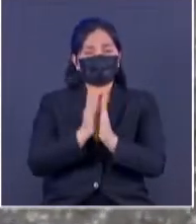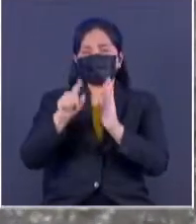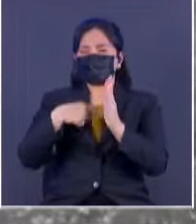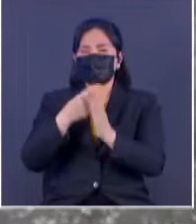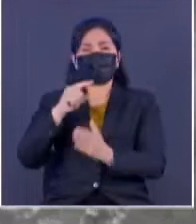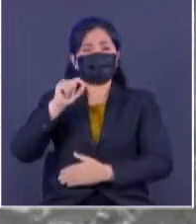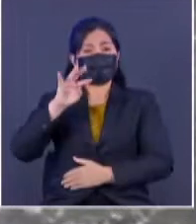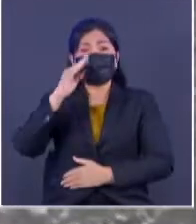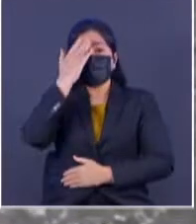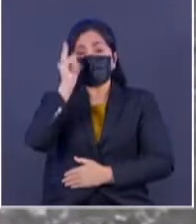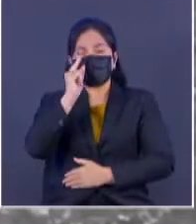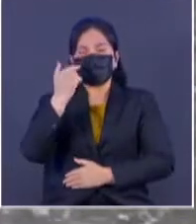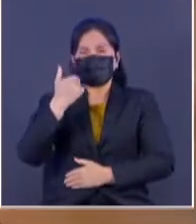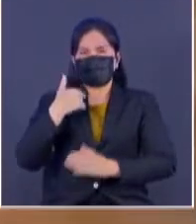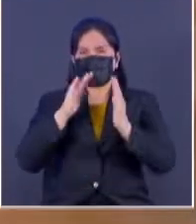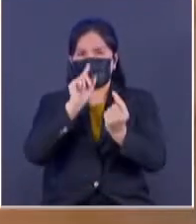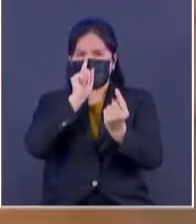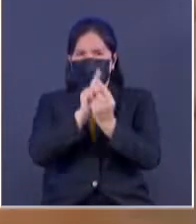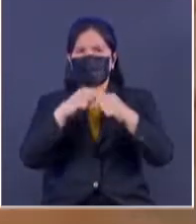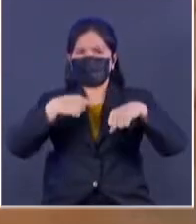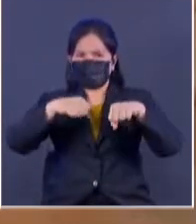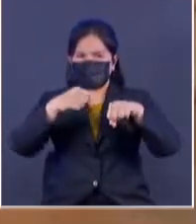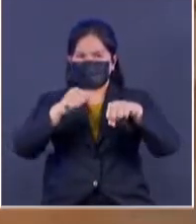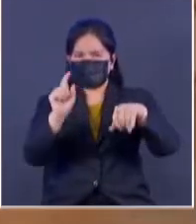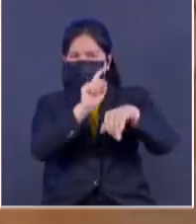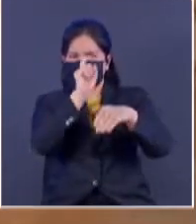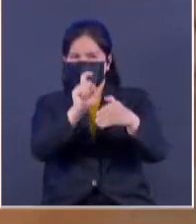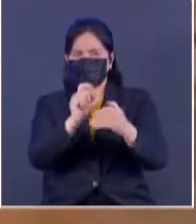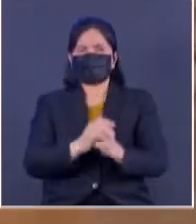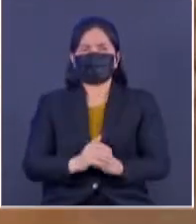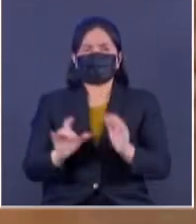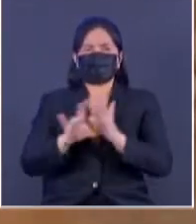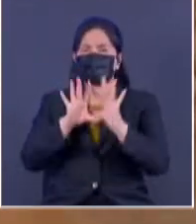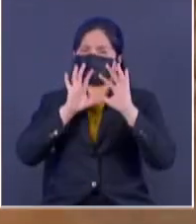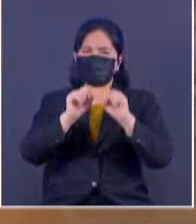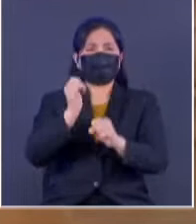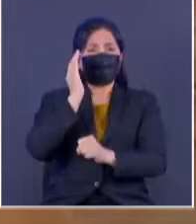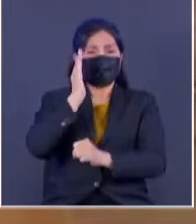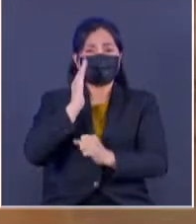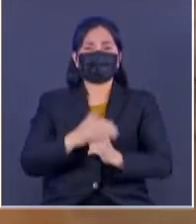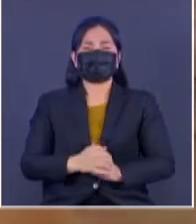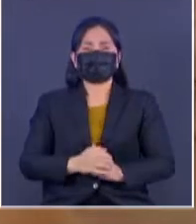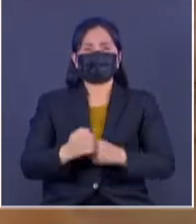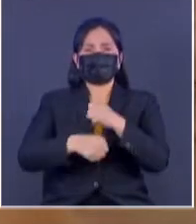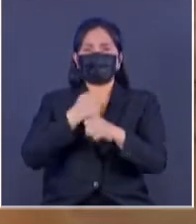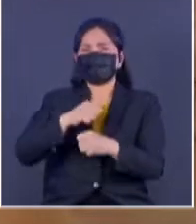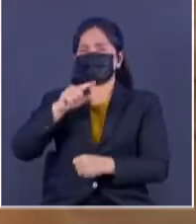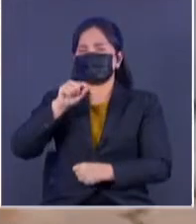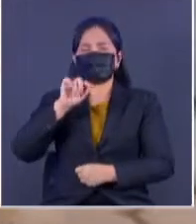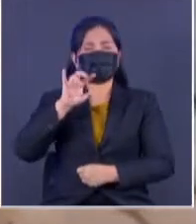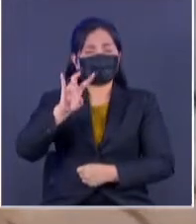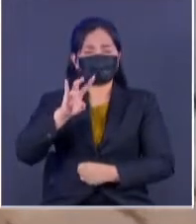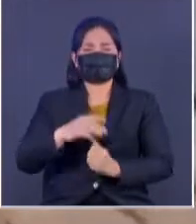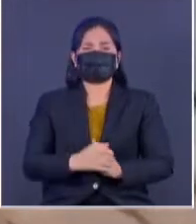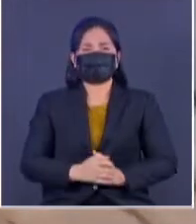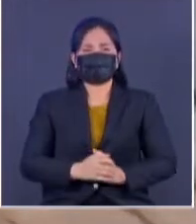พลเมืองดีแจ้งว่าพบรถต้องสงสัยคันนี้แหละครับควบคุมตัวนายต่อศักดิ์เล่าค้อครับอายุ27ปีขณะขี่ร